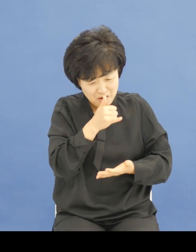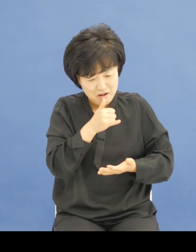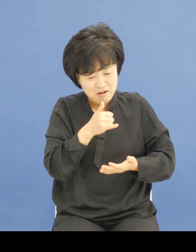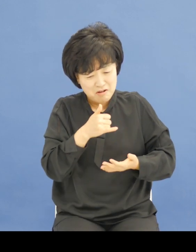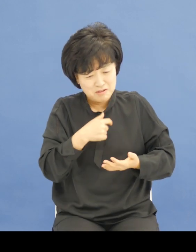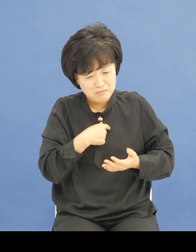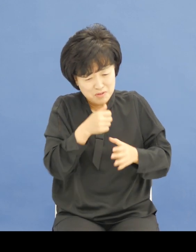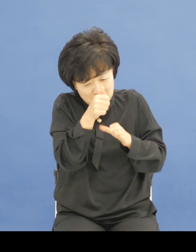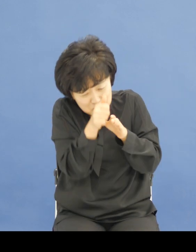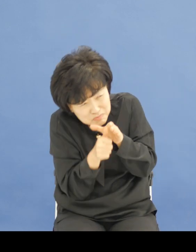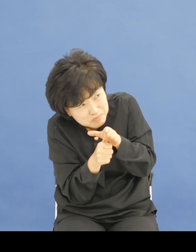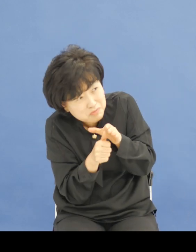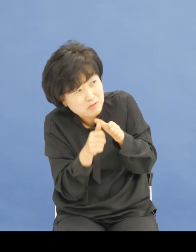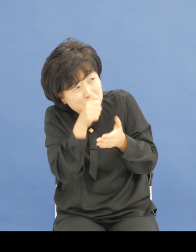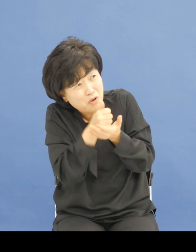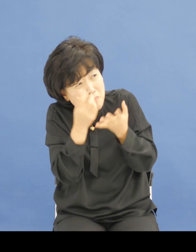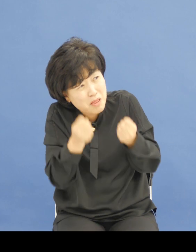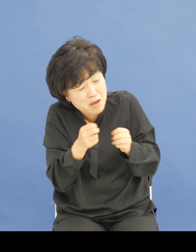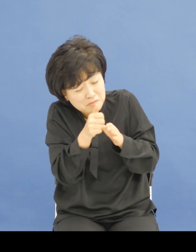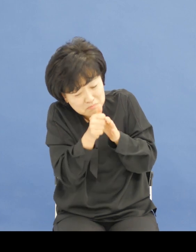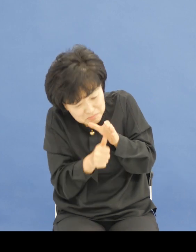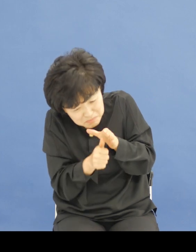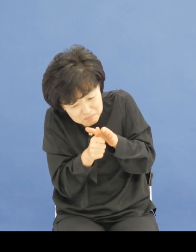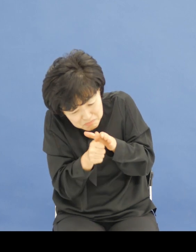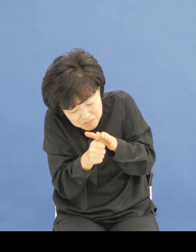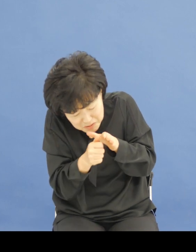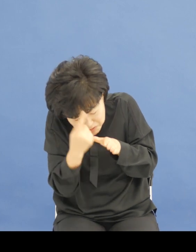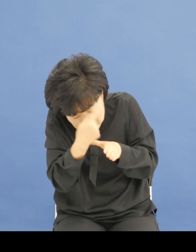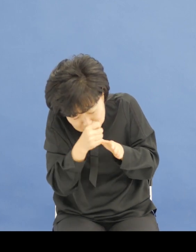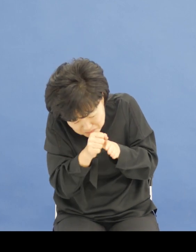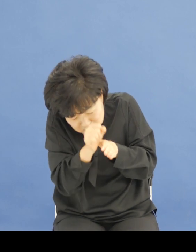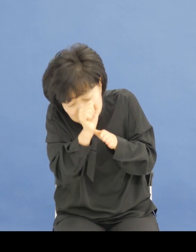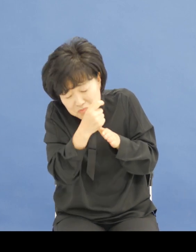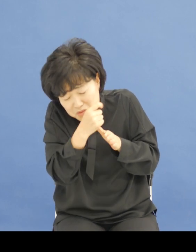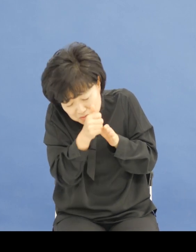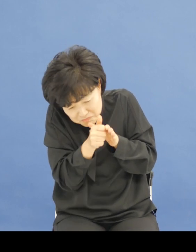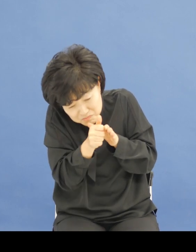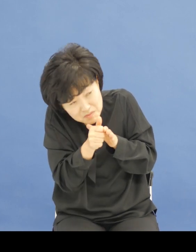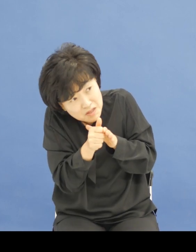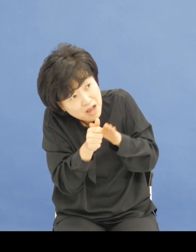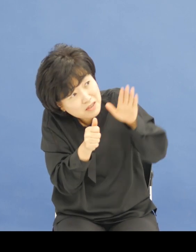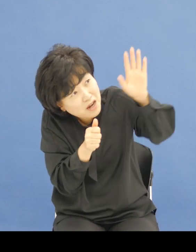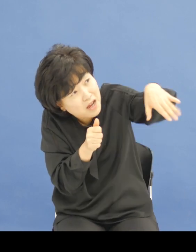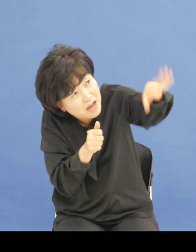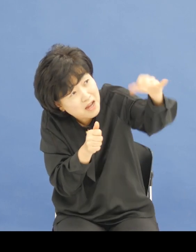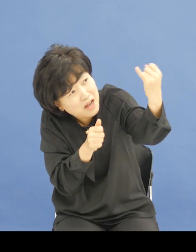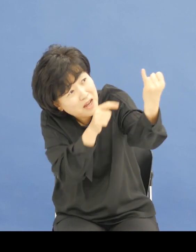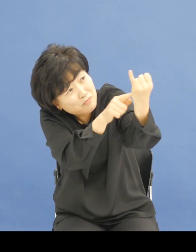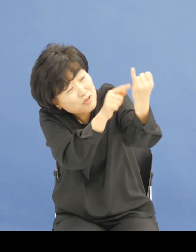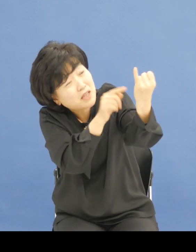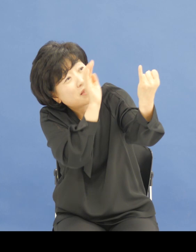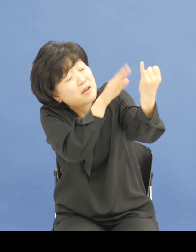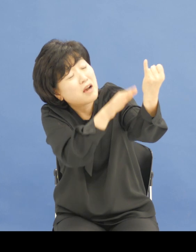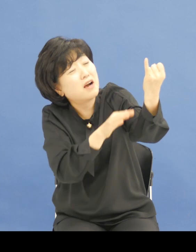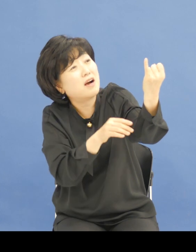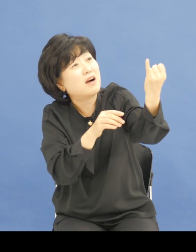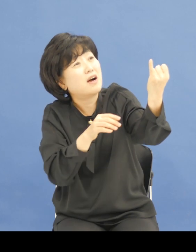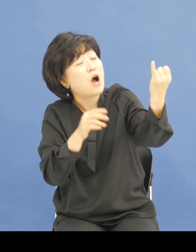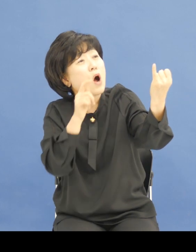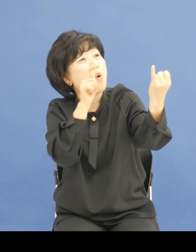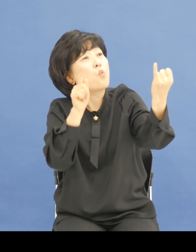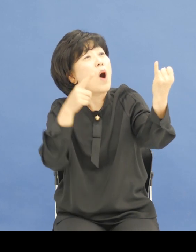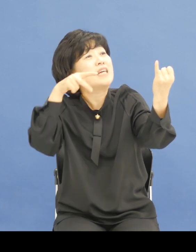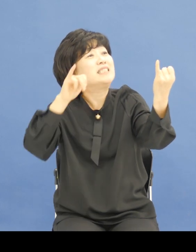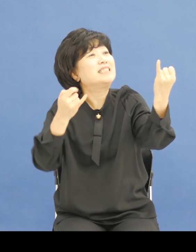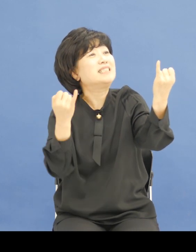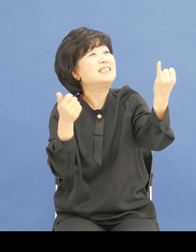막 고개를 돌리고 그러다가 그나저나 관신이는 어딨냐고 네. 그러니까 마누라가 밑에 잠수해가지고